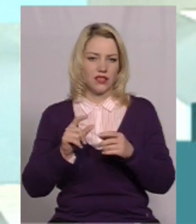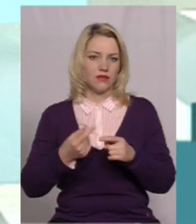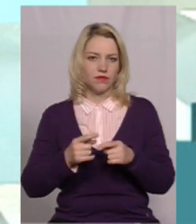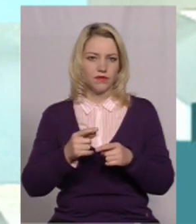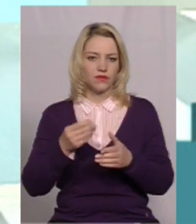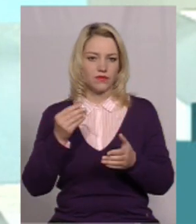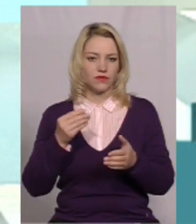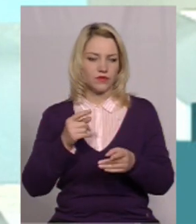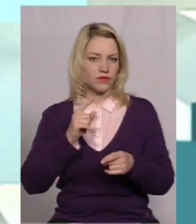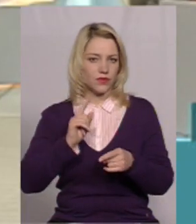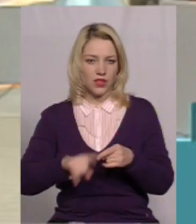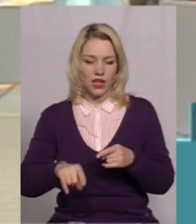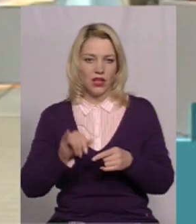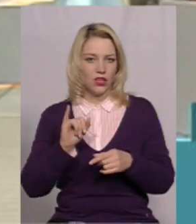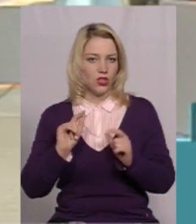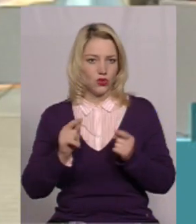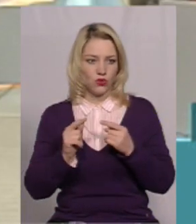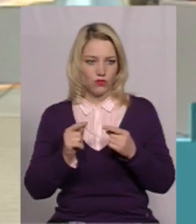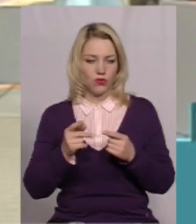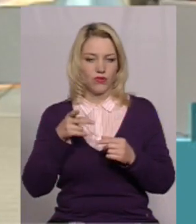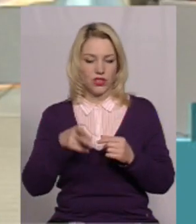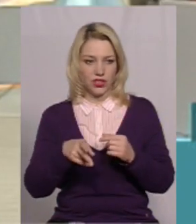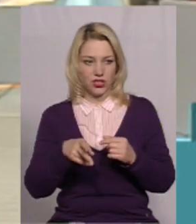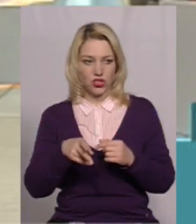І можна зазначити, що в